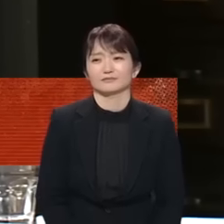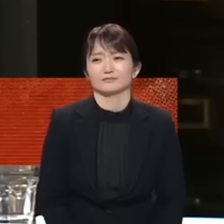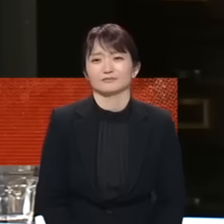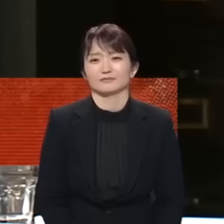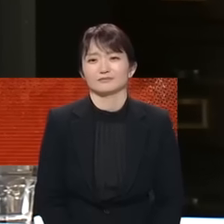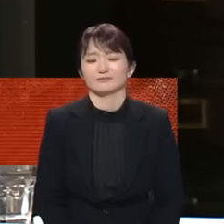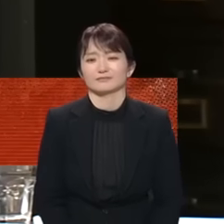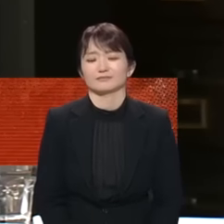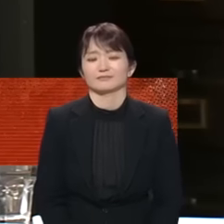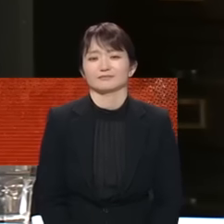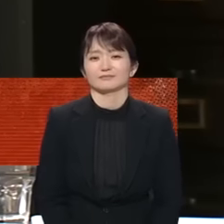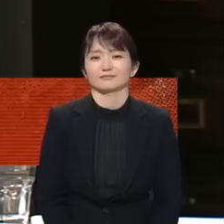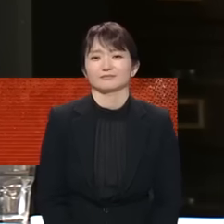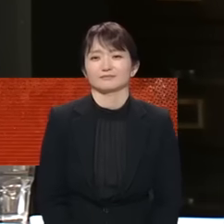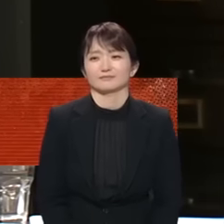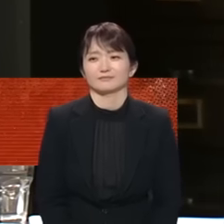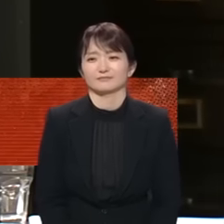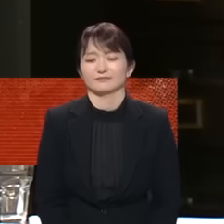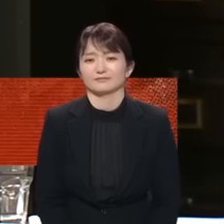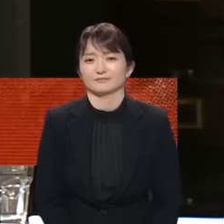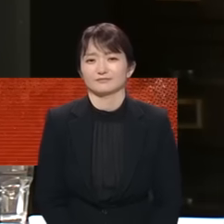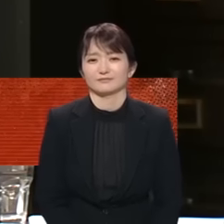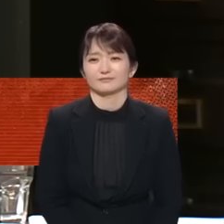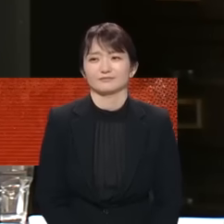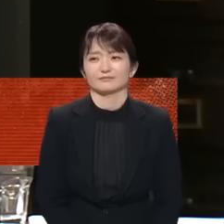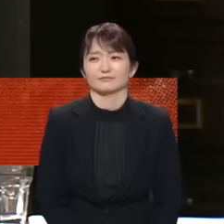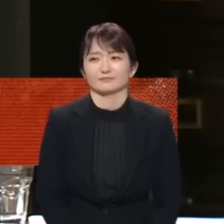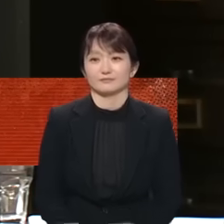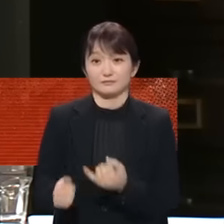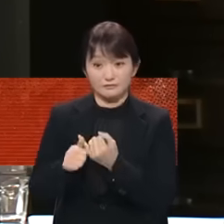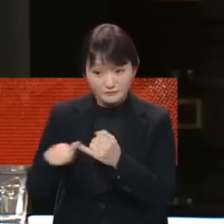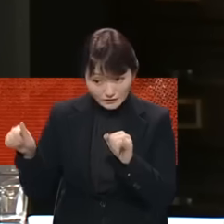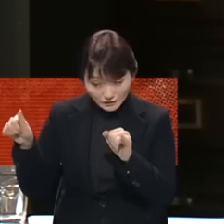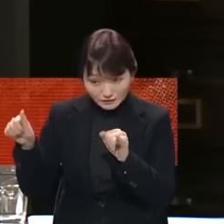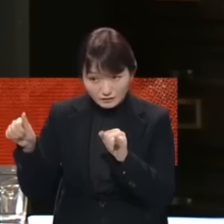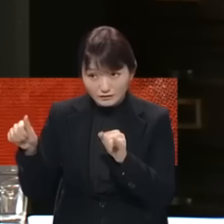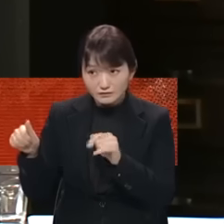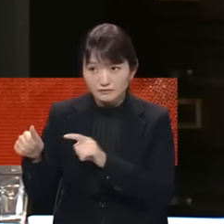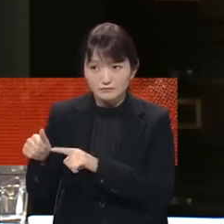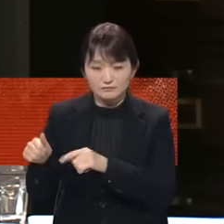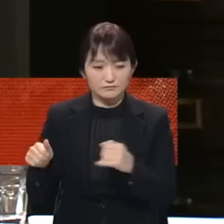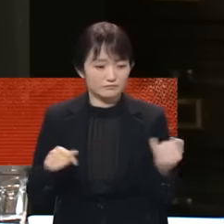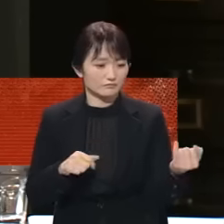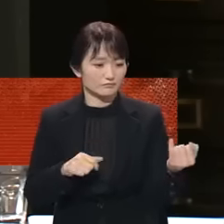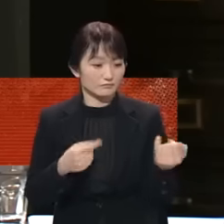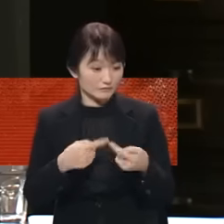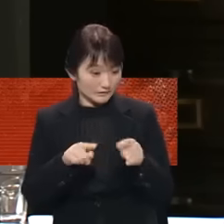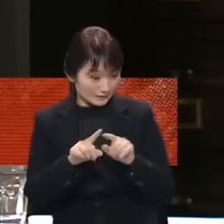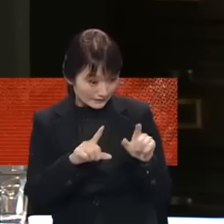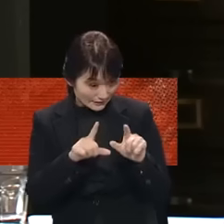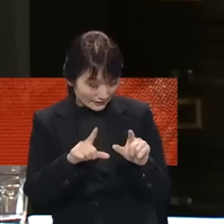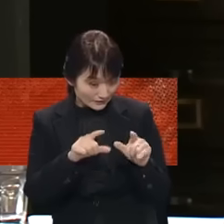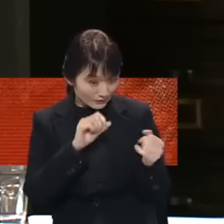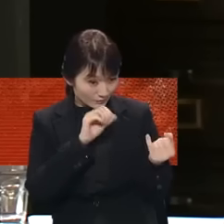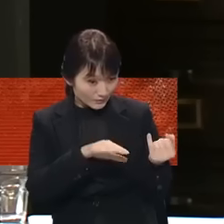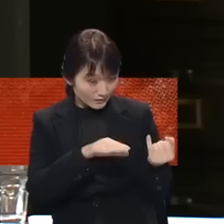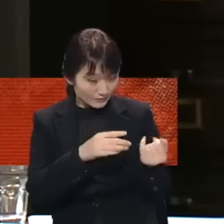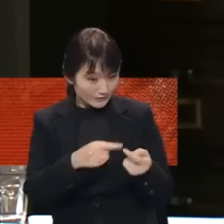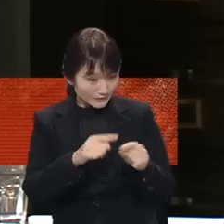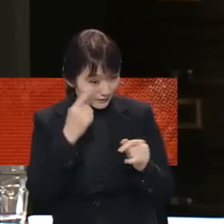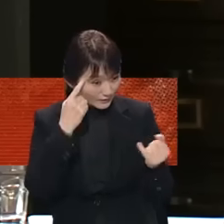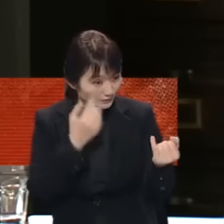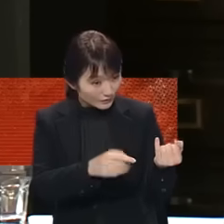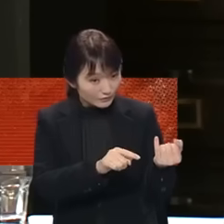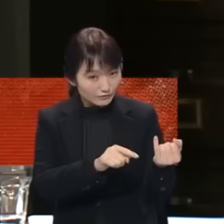합니다 아니데 아까 그랬잖아요 이혼했다고 하면서 같이 살아 달라고 하면 같이 살아 줄 건가 이러면서 청원을